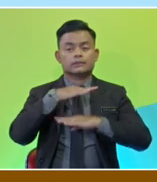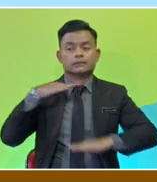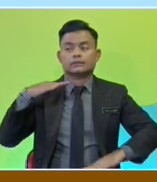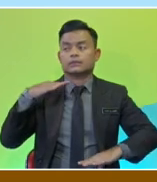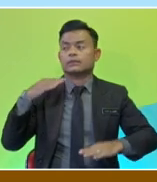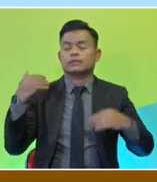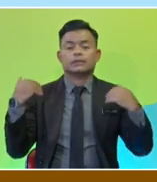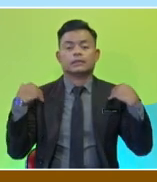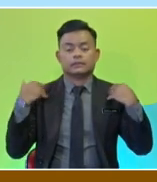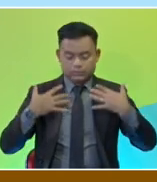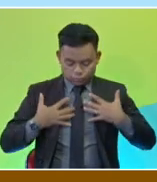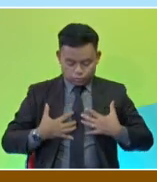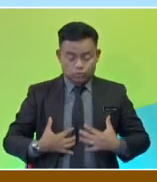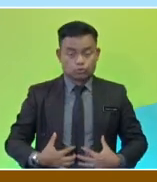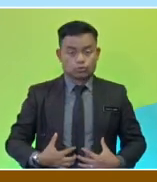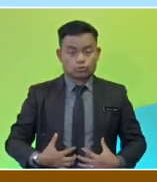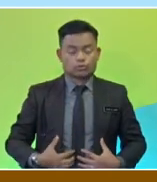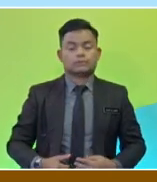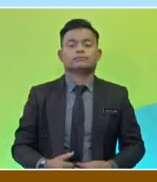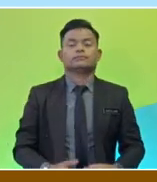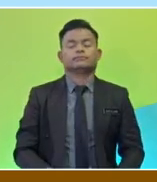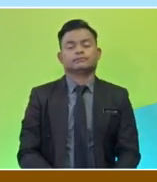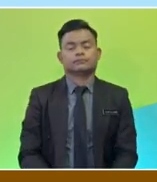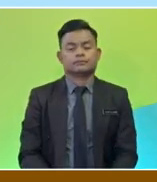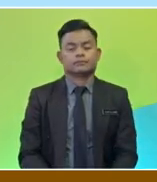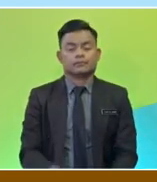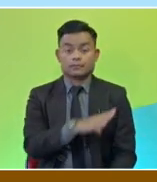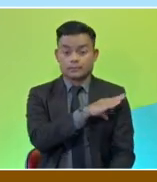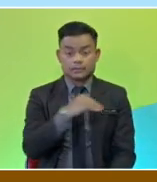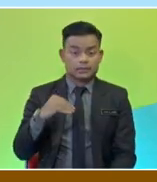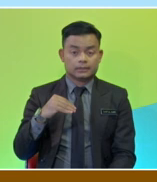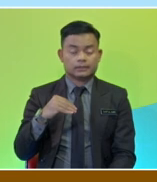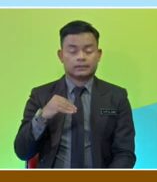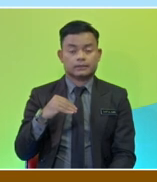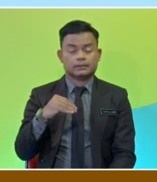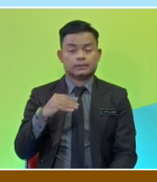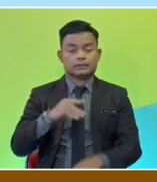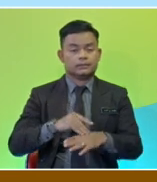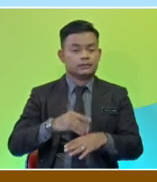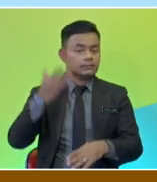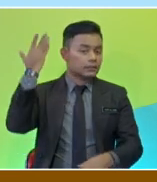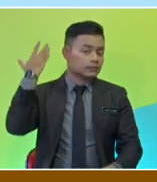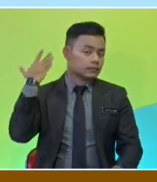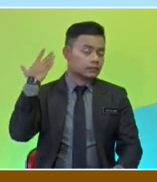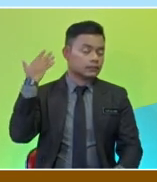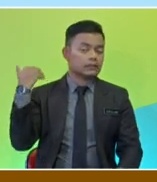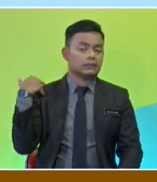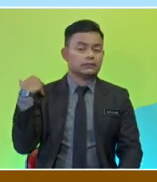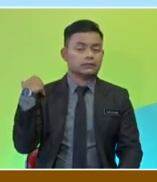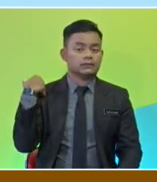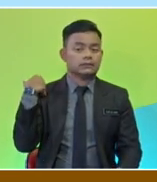ada rusuk Oke kita ada rusuk dan juga di bahagia belakang kita ada tulang